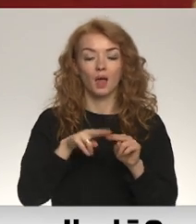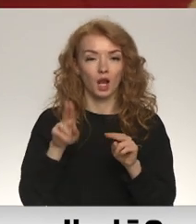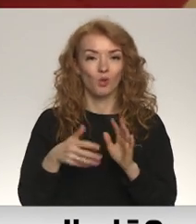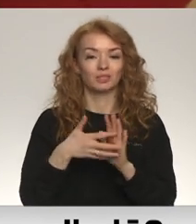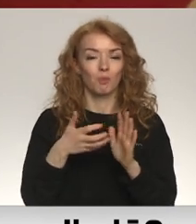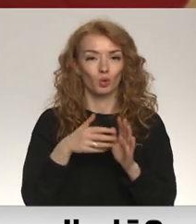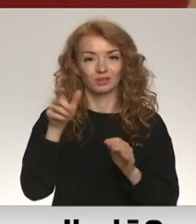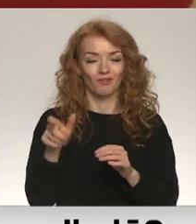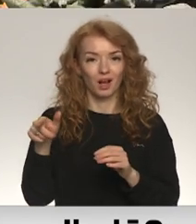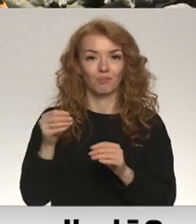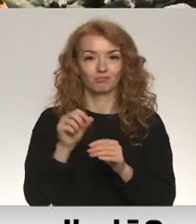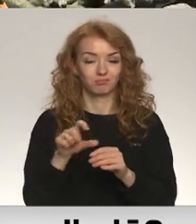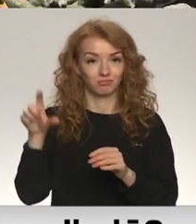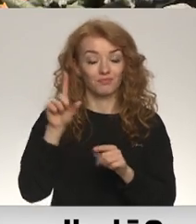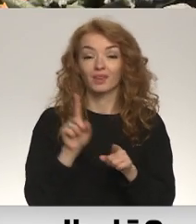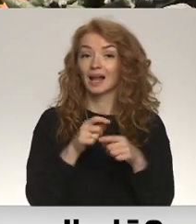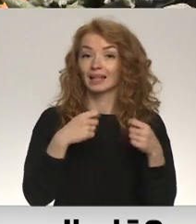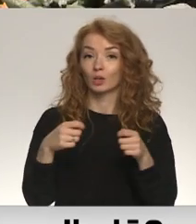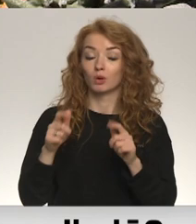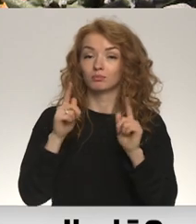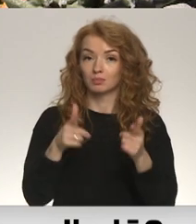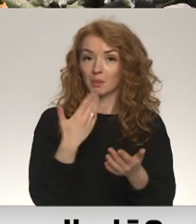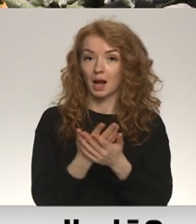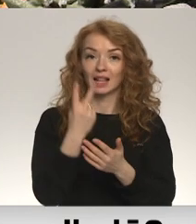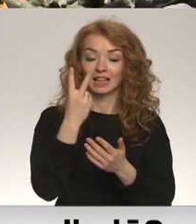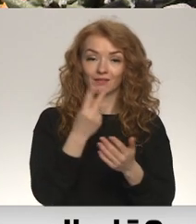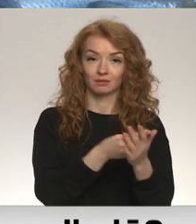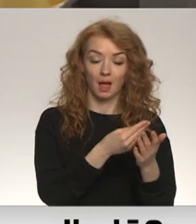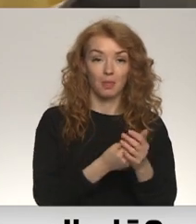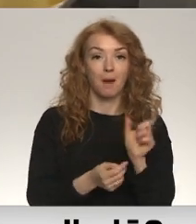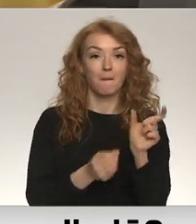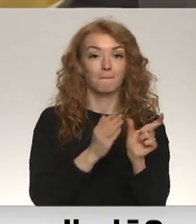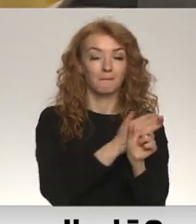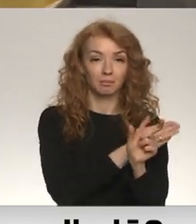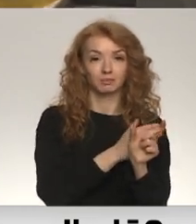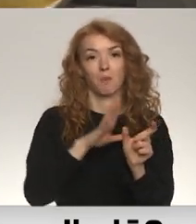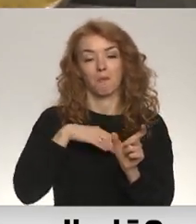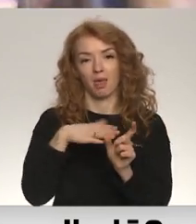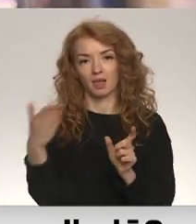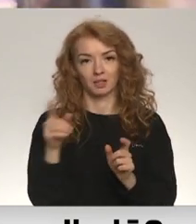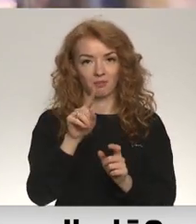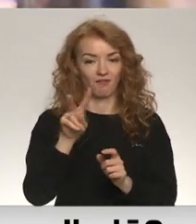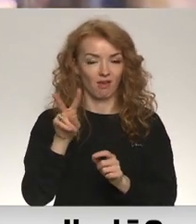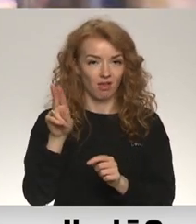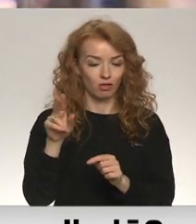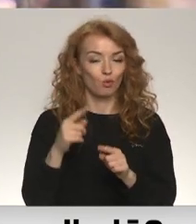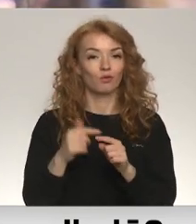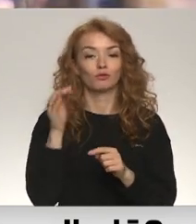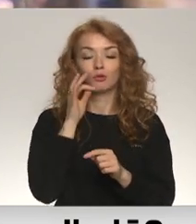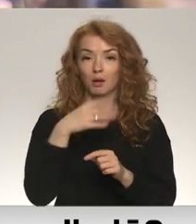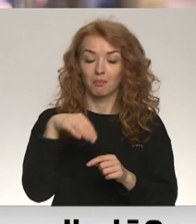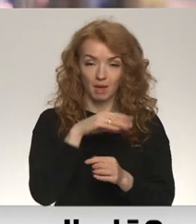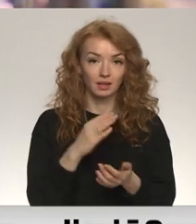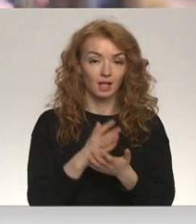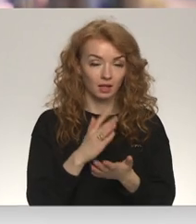situāciju, lai paceltu cenas. Tāpat tirgotāji piekrist uzrādīt divas cenas – pirms PVN atlaides un pēc. Mēs arī esam pateikuši,